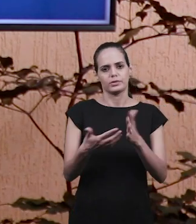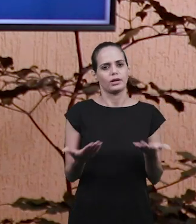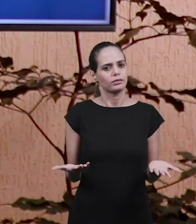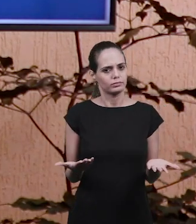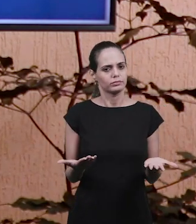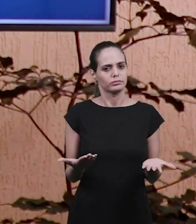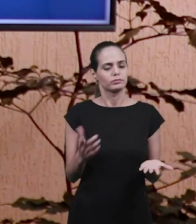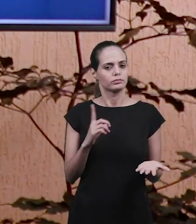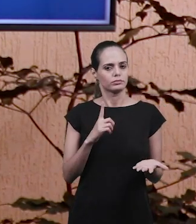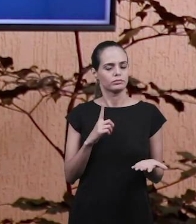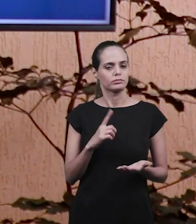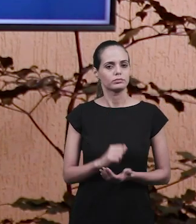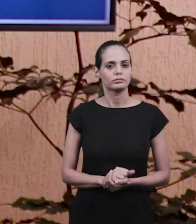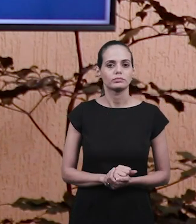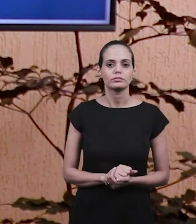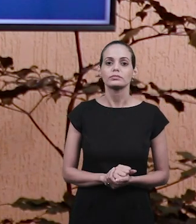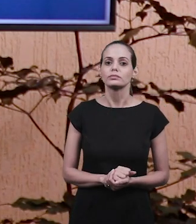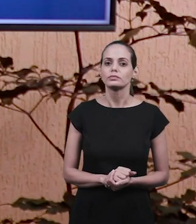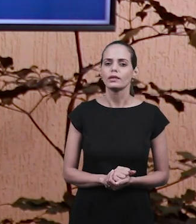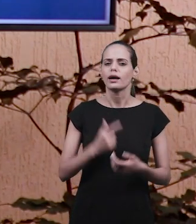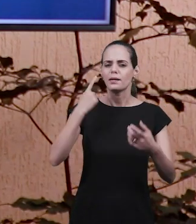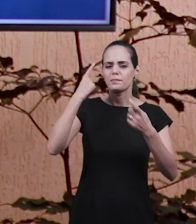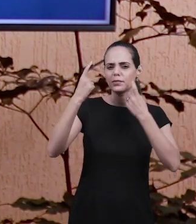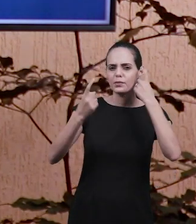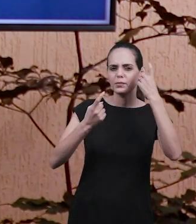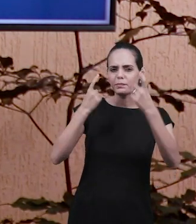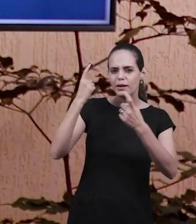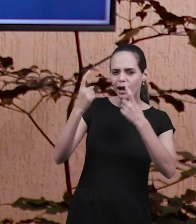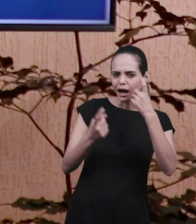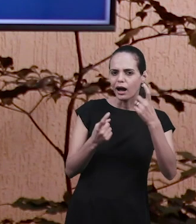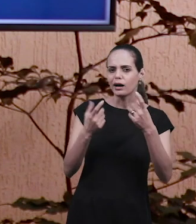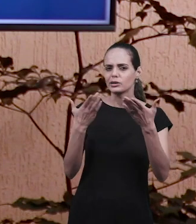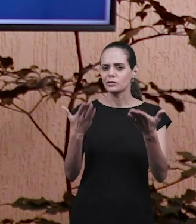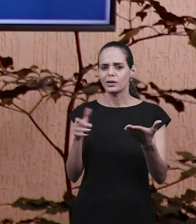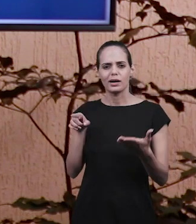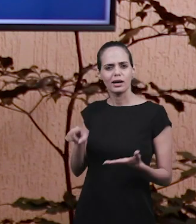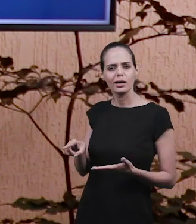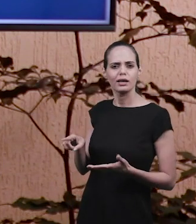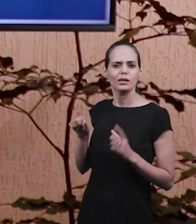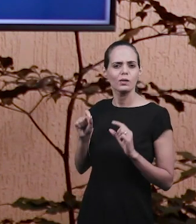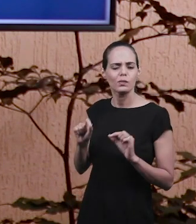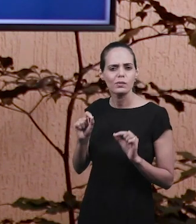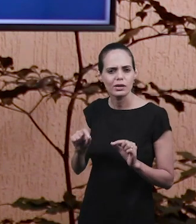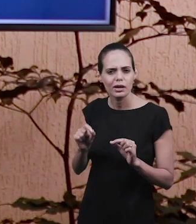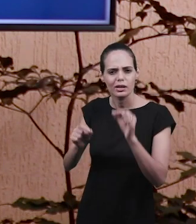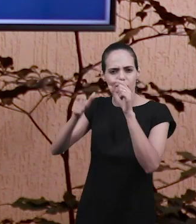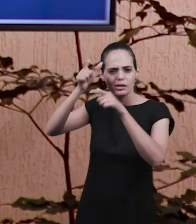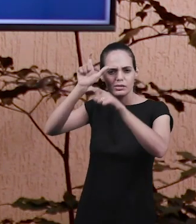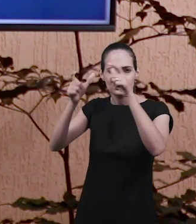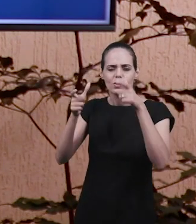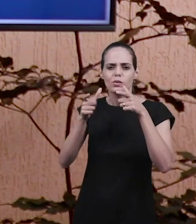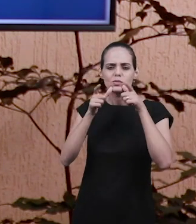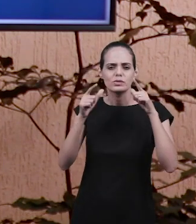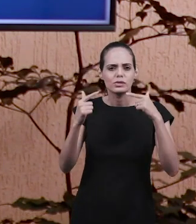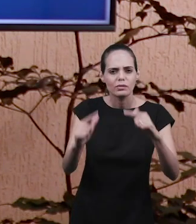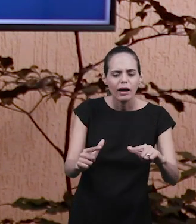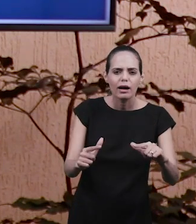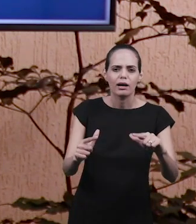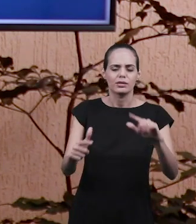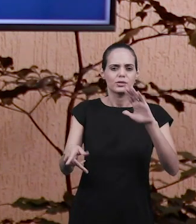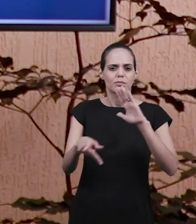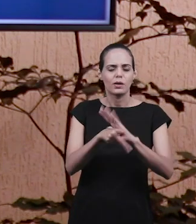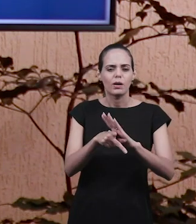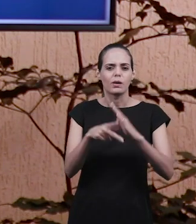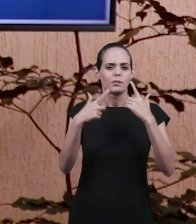avons besoin de nous préoccuper quel est le diagnostic de ce déphasage de langage. Ah, c'est un dysfonctionnement